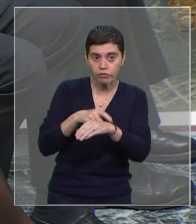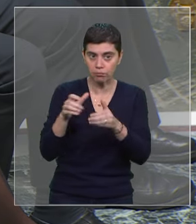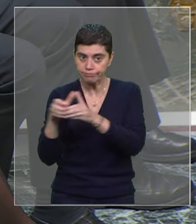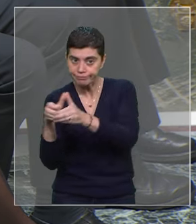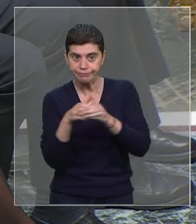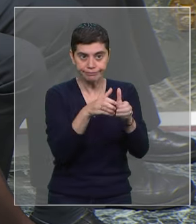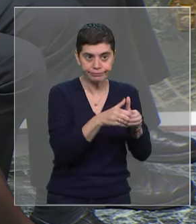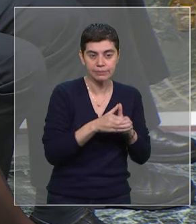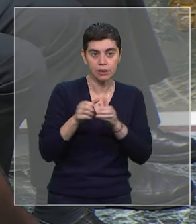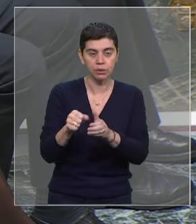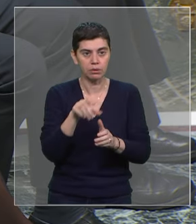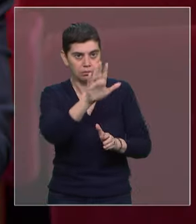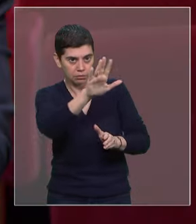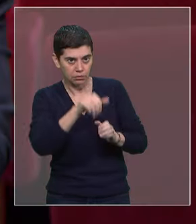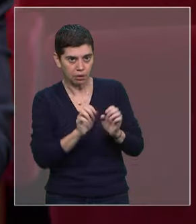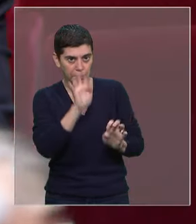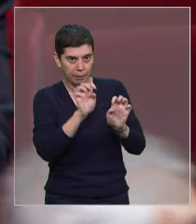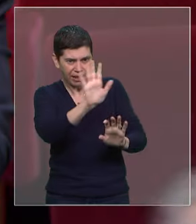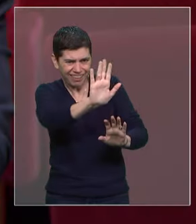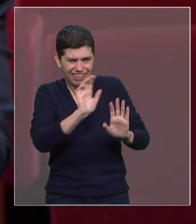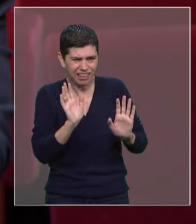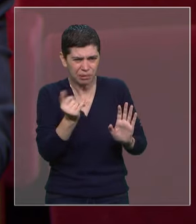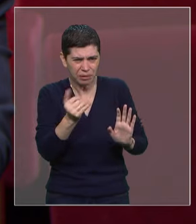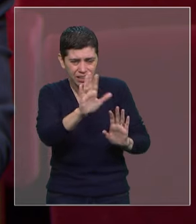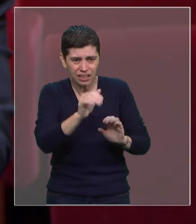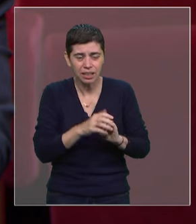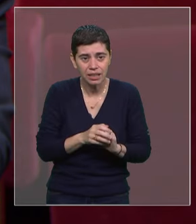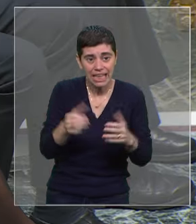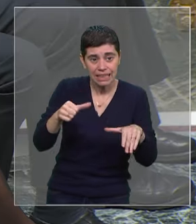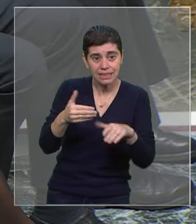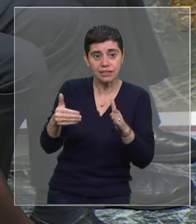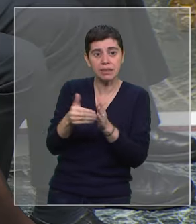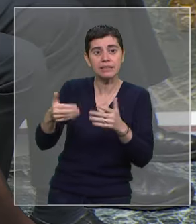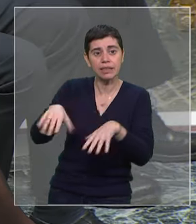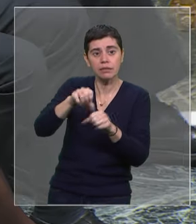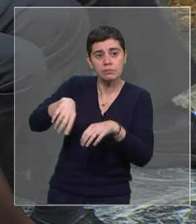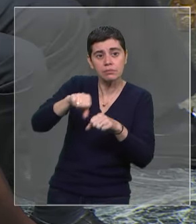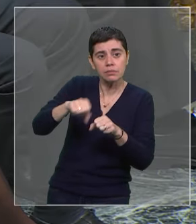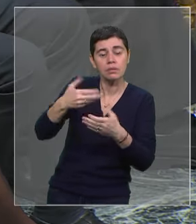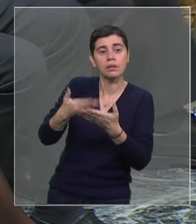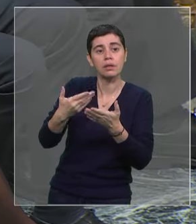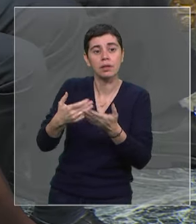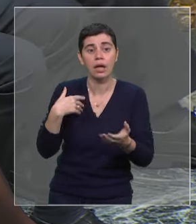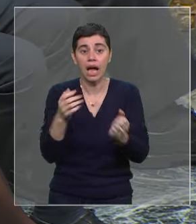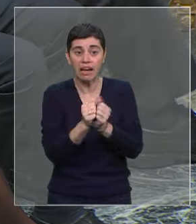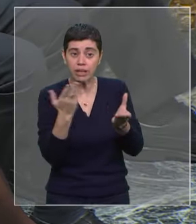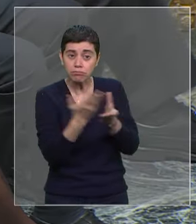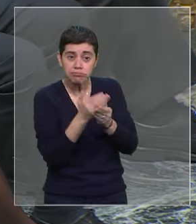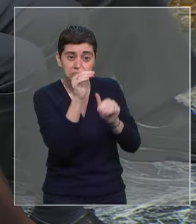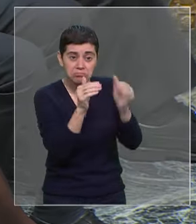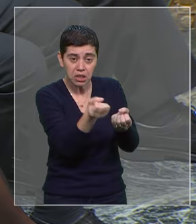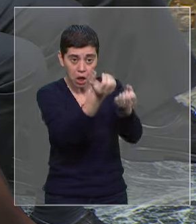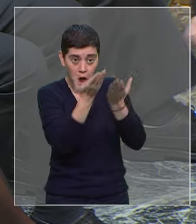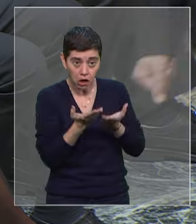ce n'est pas la peine de crier avant d'avoir mal, les 16 000 agents de sécurité privée déjà recrutés alors que les appels d'offres du comité d'organisation des Jeux